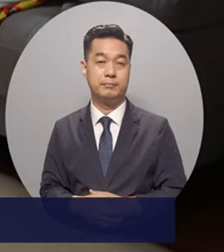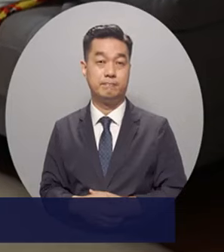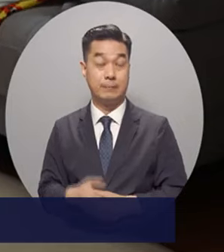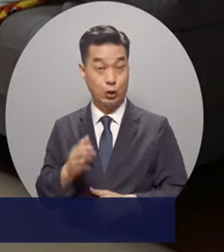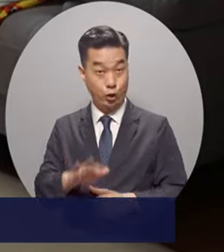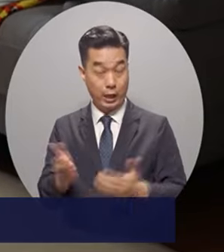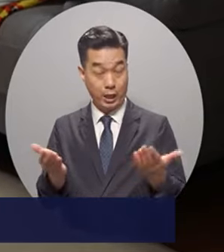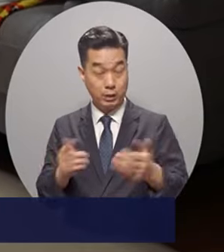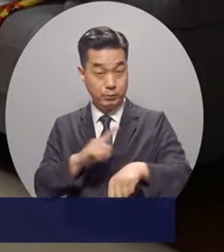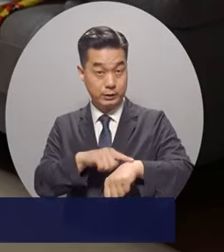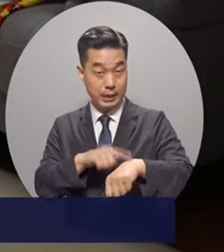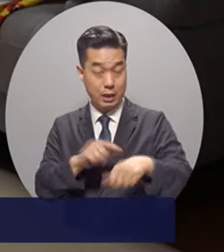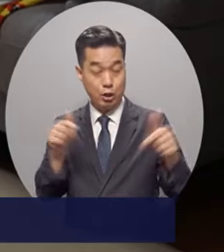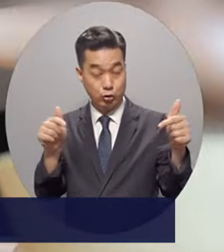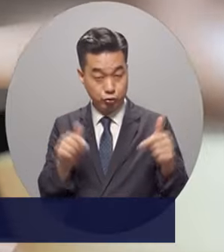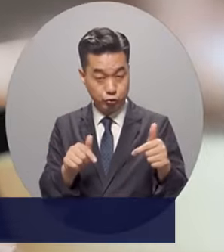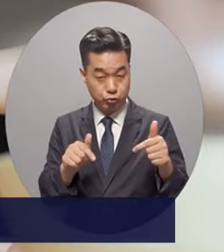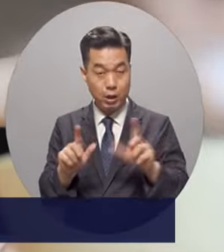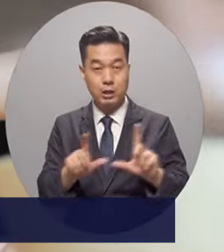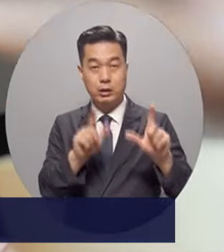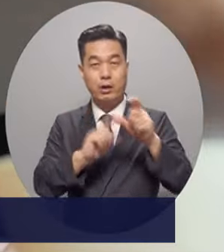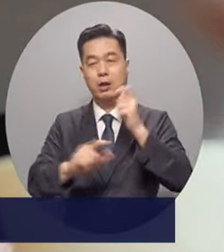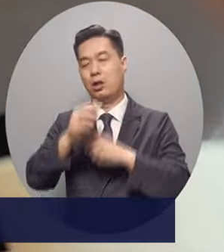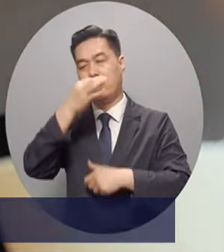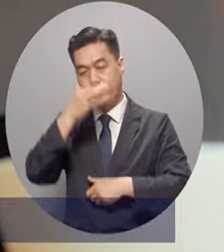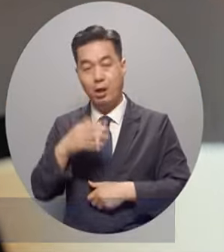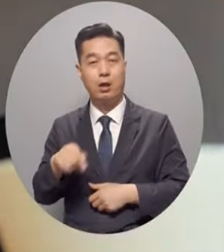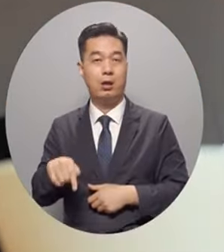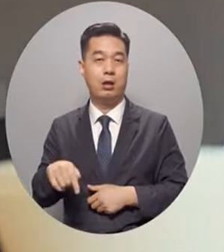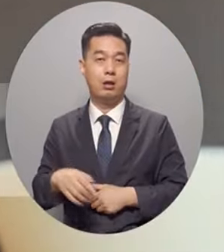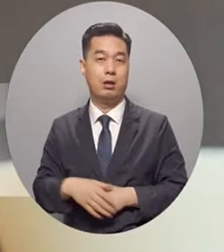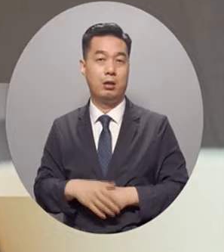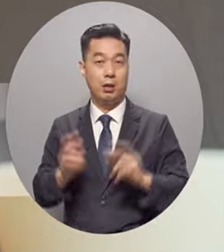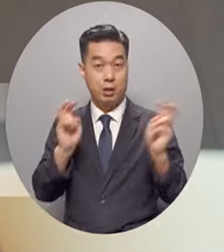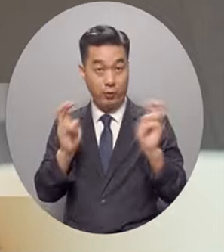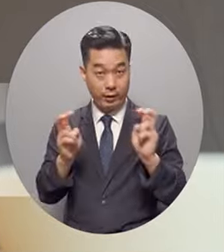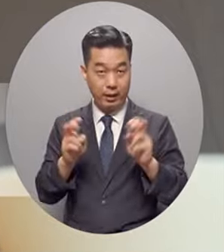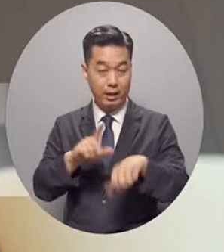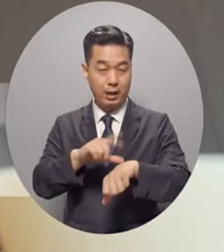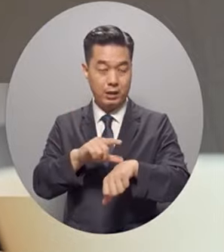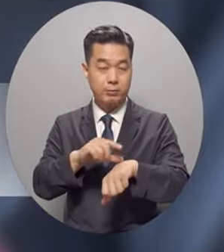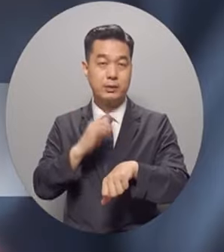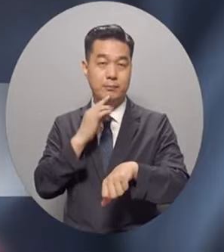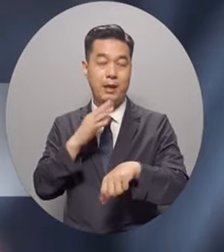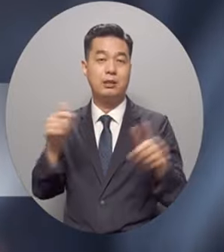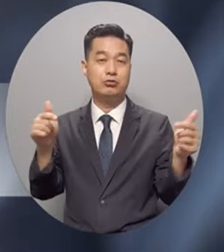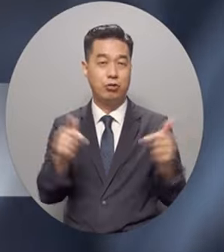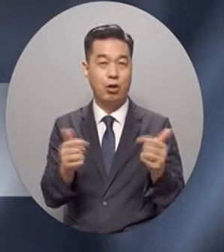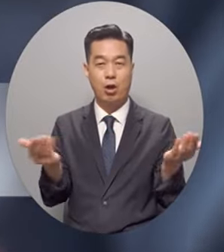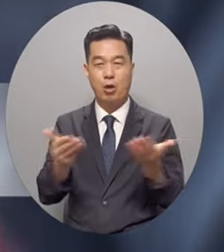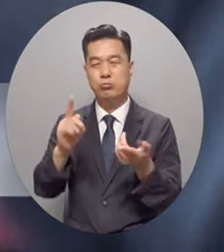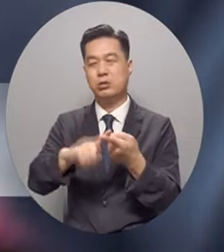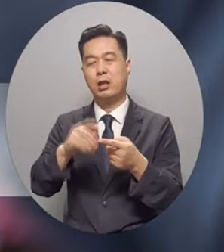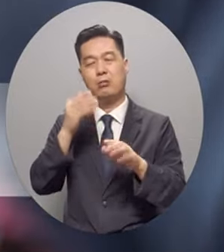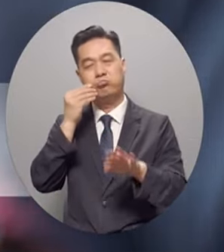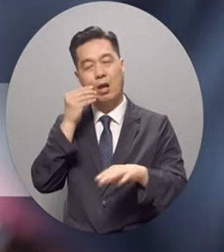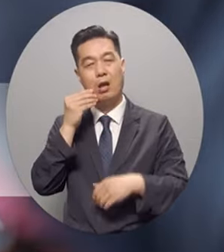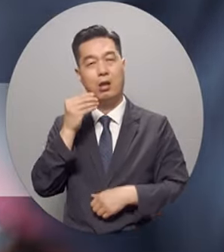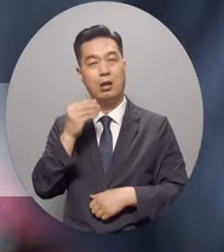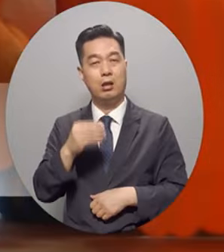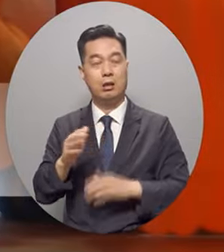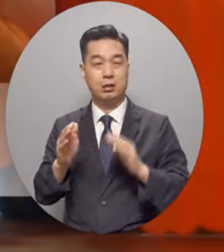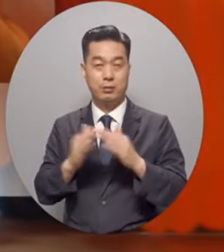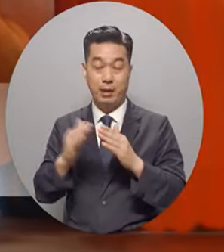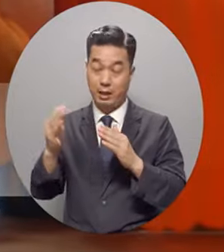근무 시간을 줄인 뒤 생활은 더 힘들어졌습니다. 회사가 근무 시간만 줄여주고 업무량은 줄여주지 않아 집에